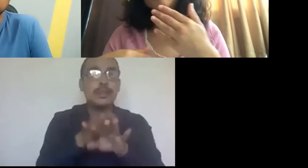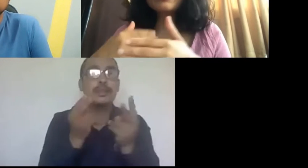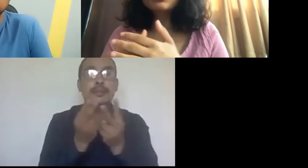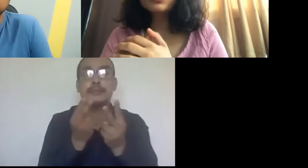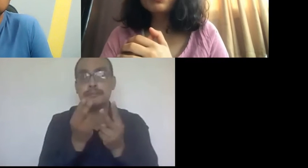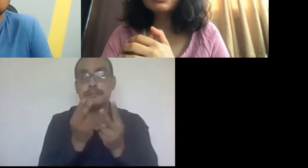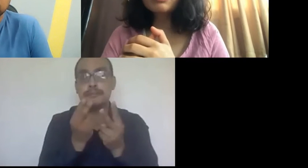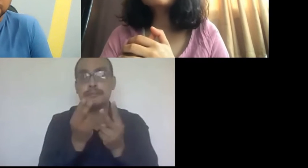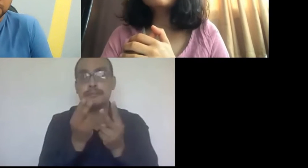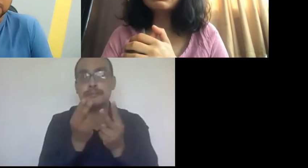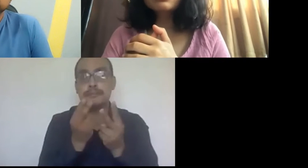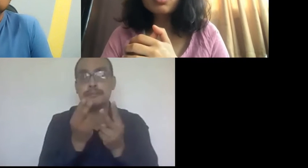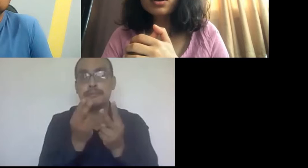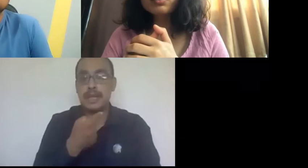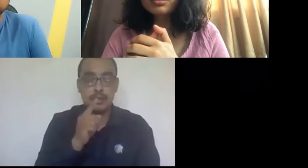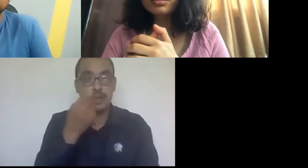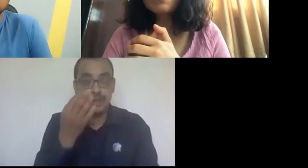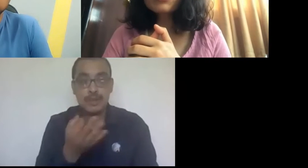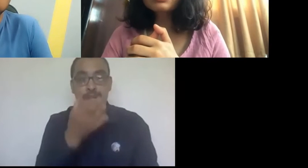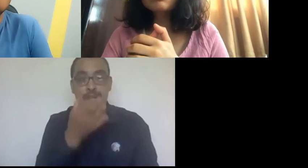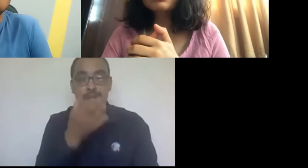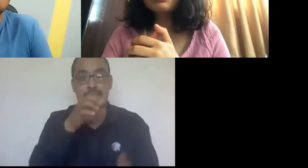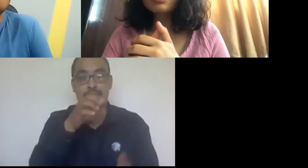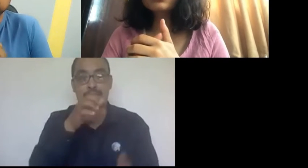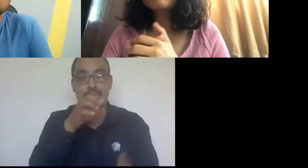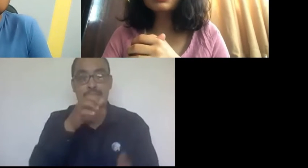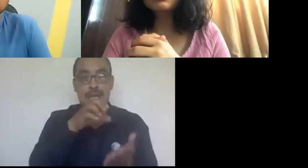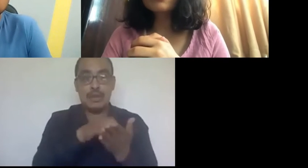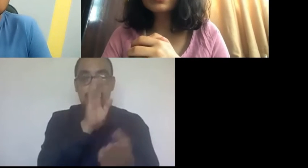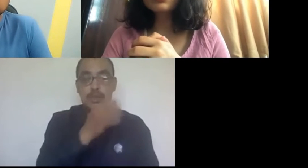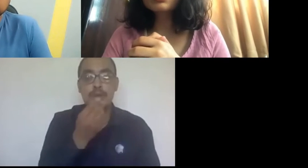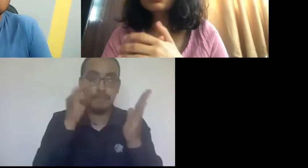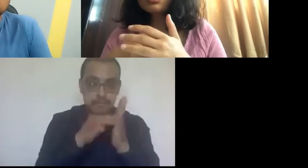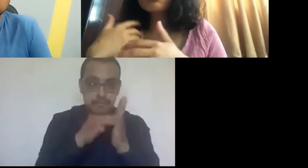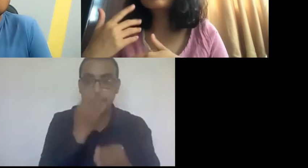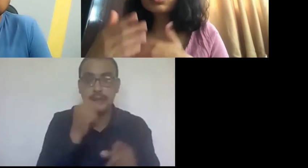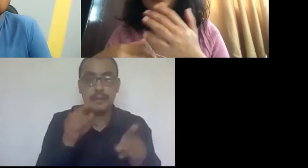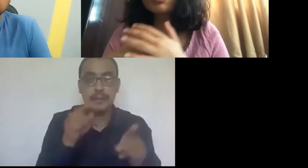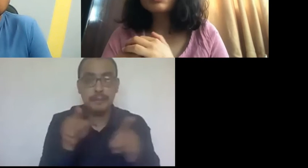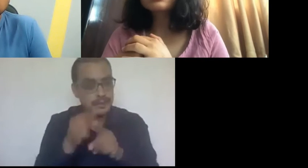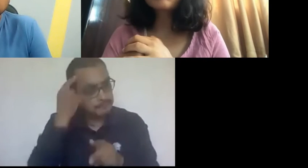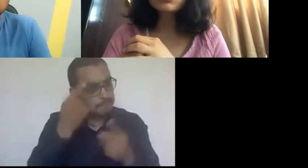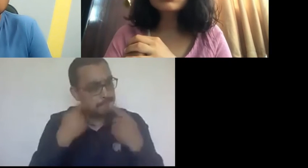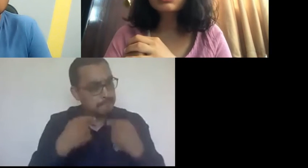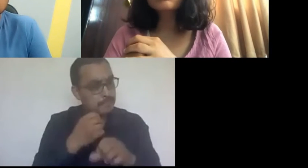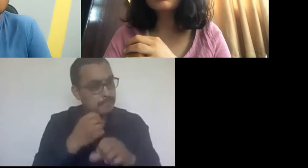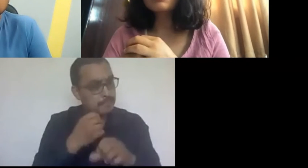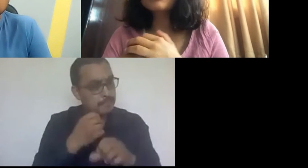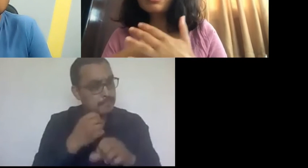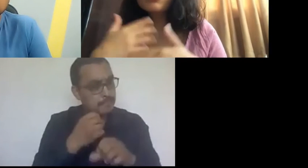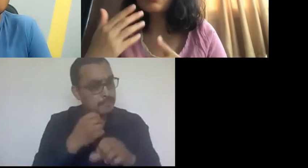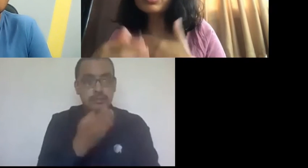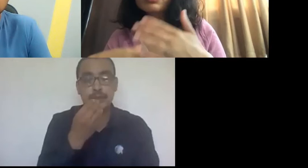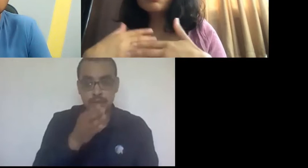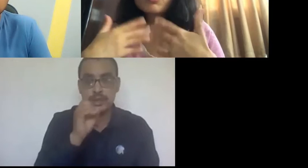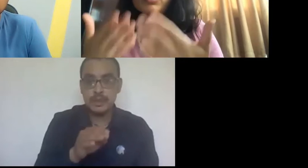नयाँ प्लेटफर्म छ भने त्यहाँ अलिकति हिचकिचाउँछौँ नि, होइन, त्यसले गर्दाखेरि हाम्रो मेन्टल हेल्थमा अफेक्ट त हुन्छ कि अब तपाईँले भन्नुभएको जस्तै होइन कस्तो देख्छु होला म,